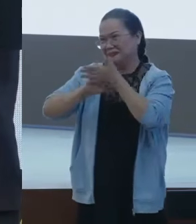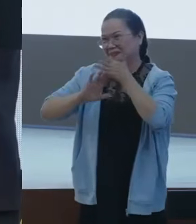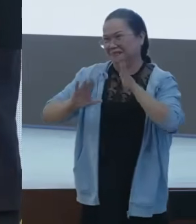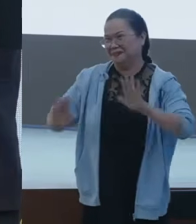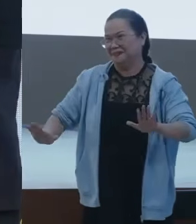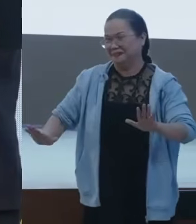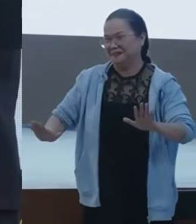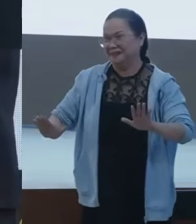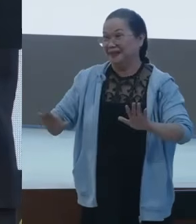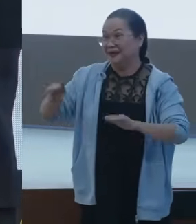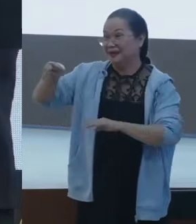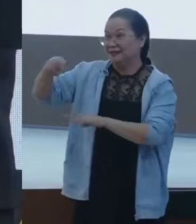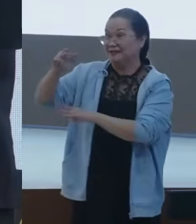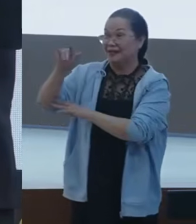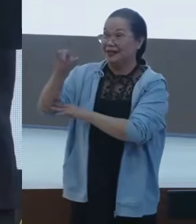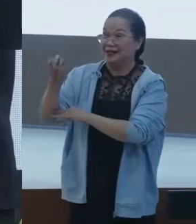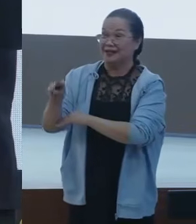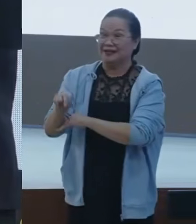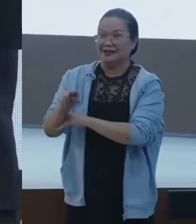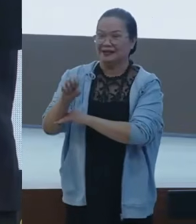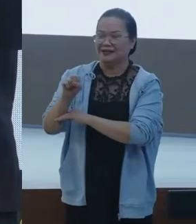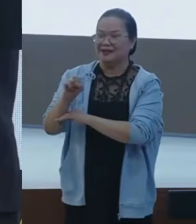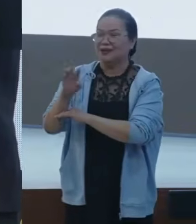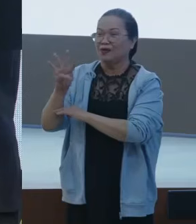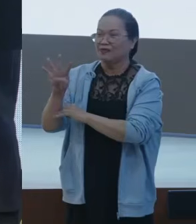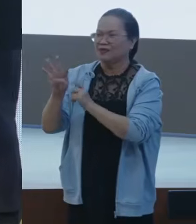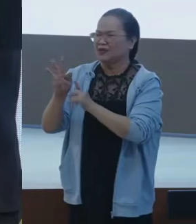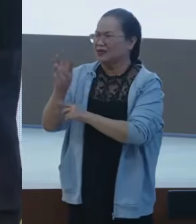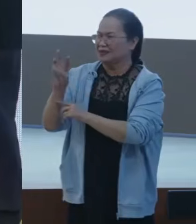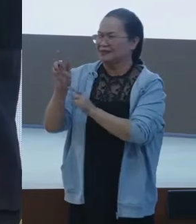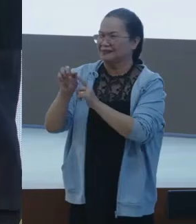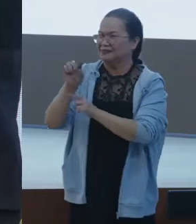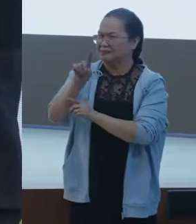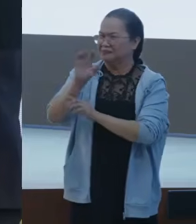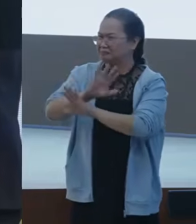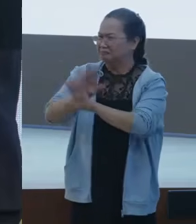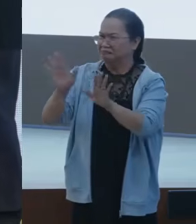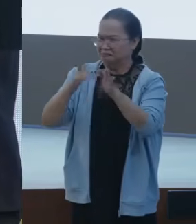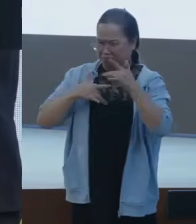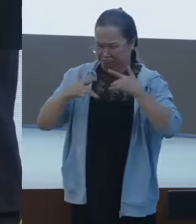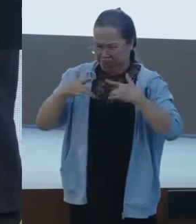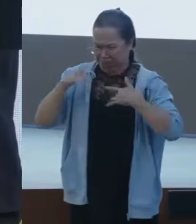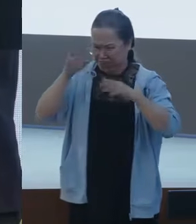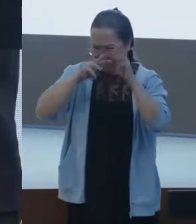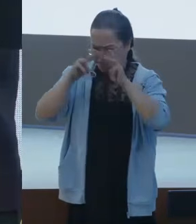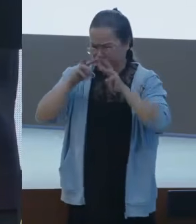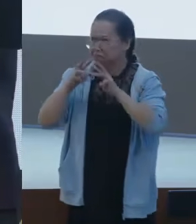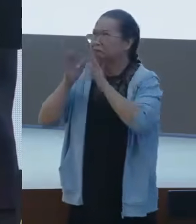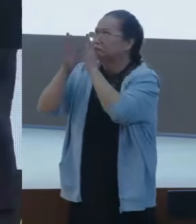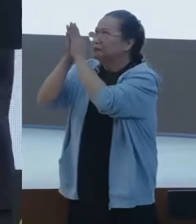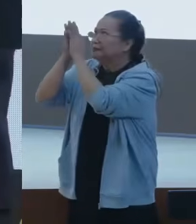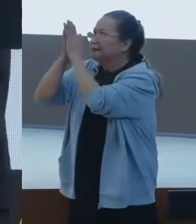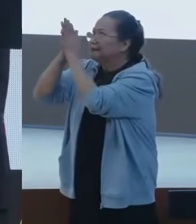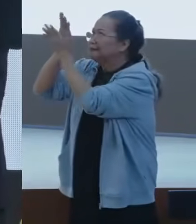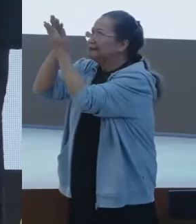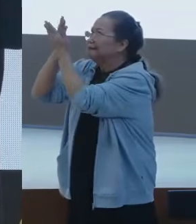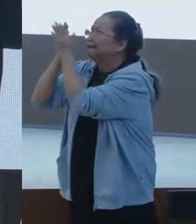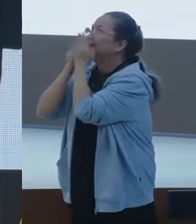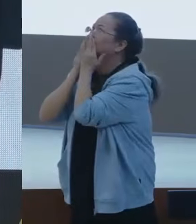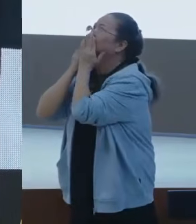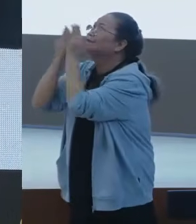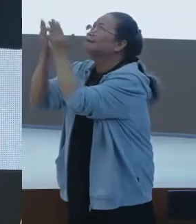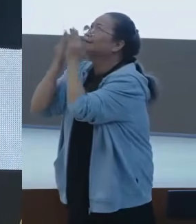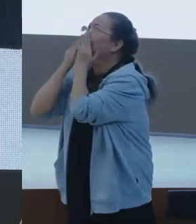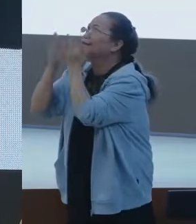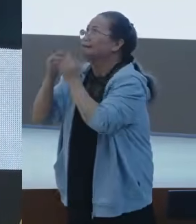7. Umpisa ako sa 6. Do not be anxious about anything, but in everything by prayer and supplication with thanksgiving,